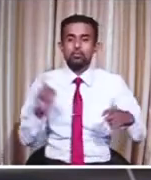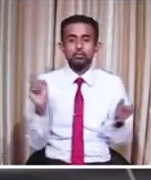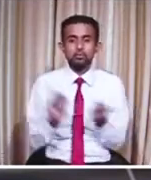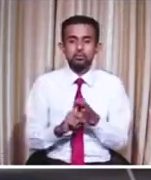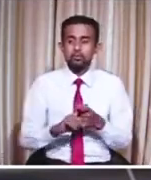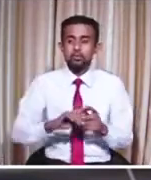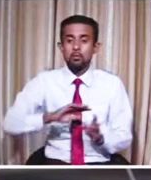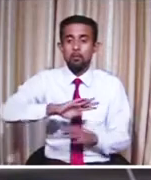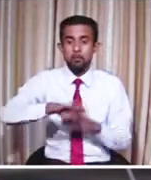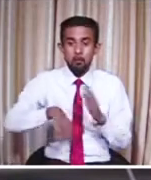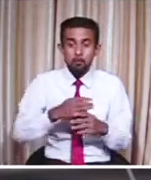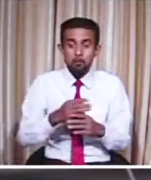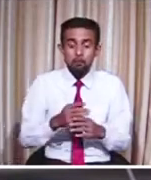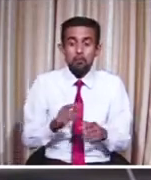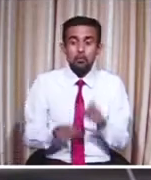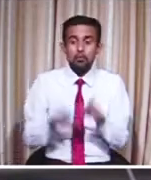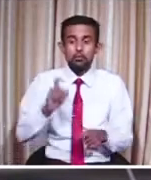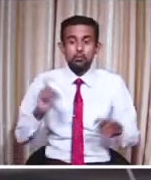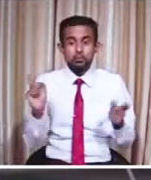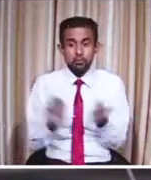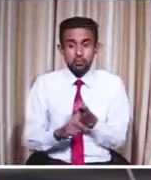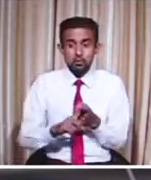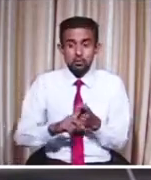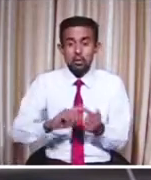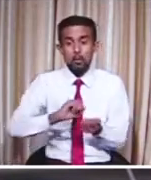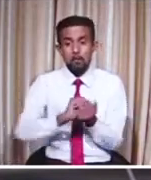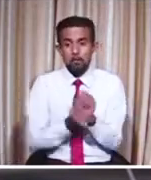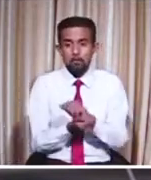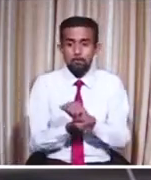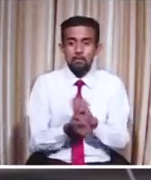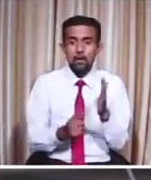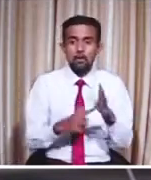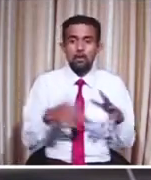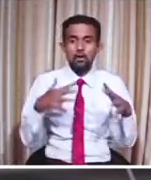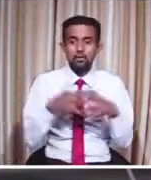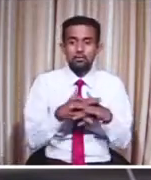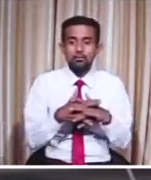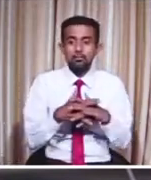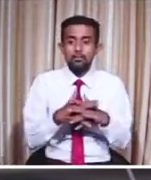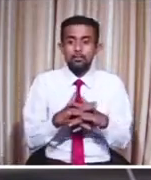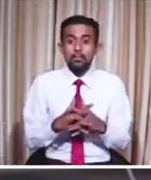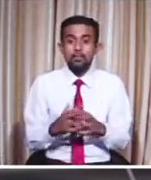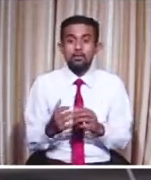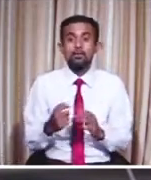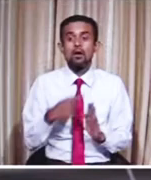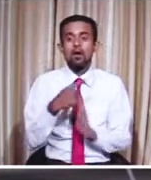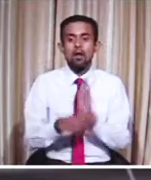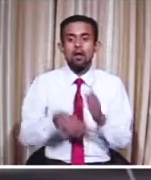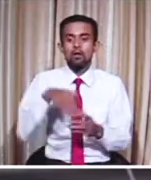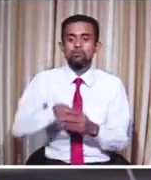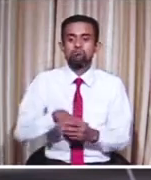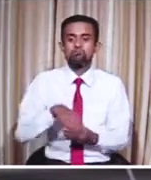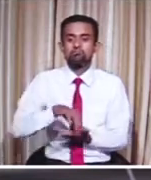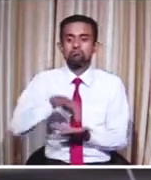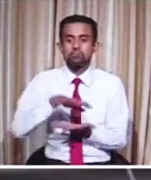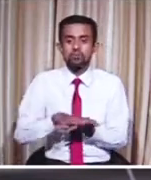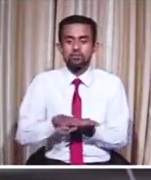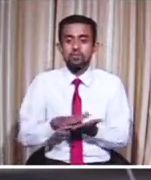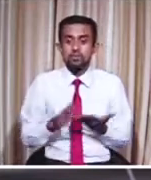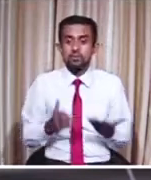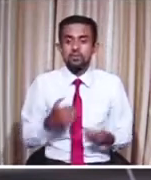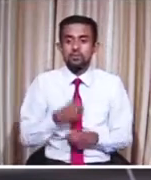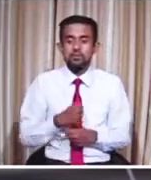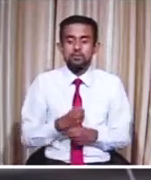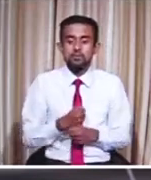peralihan, manusia apudah bawa deh peralihan maging, niatnya hari pertama Sri Lanka itu tahuru kerana pamatna